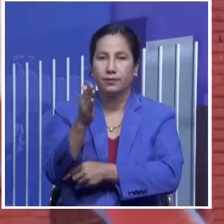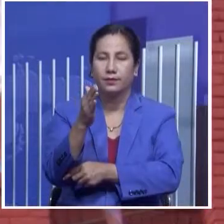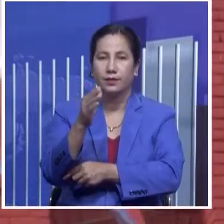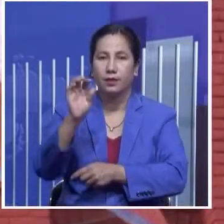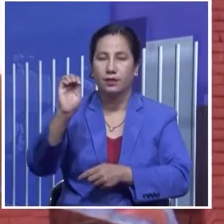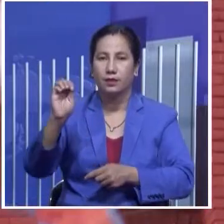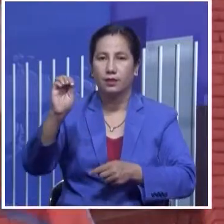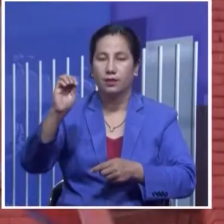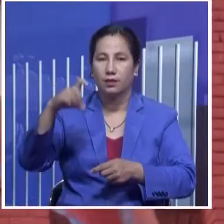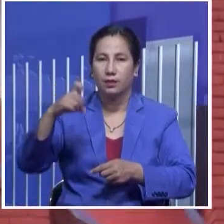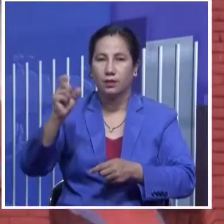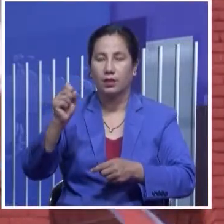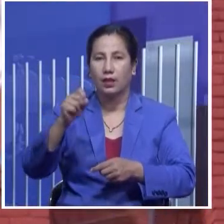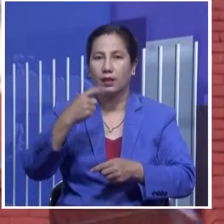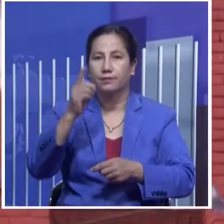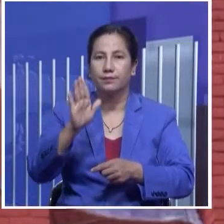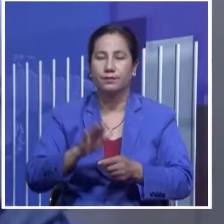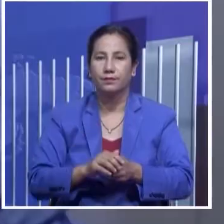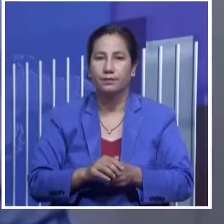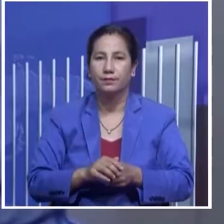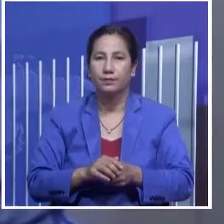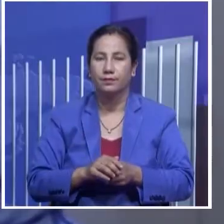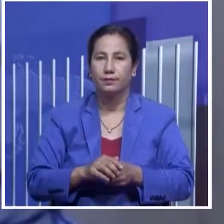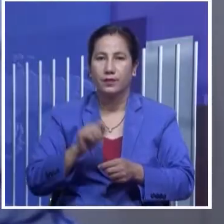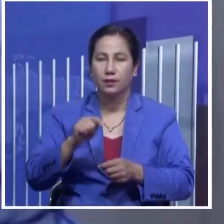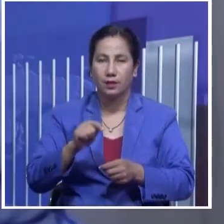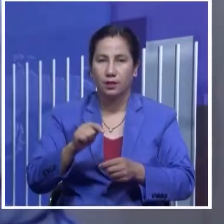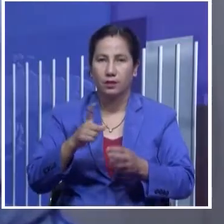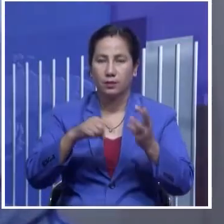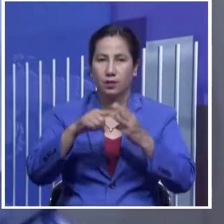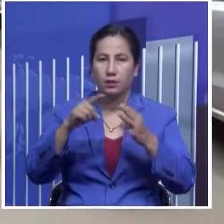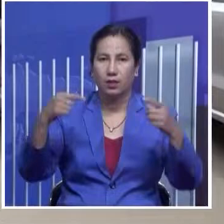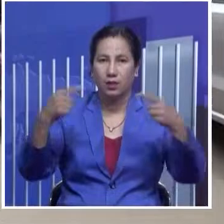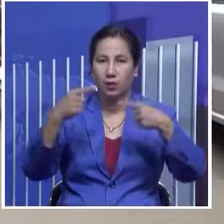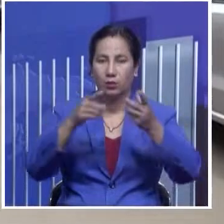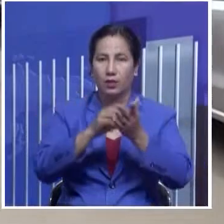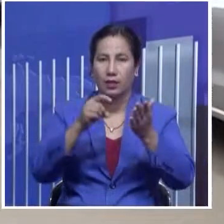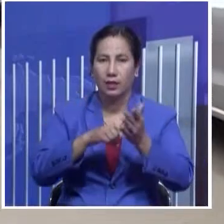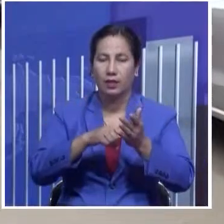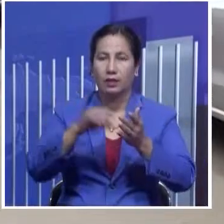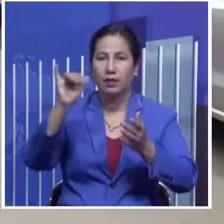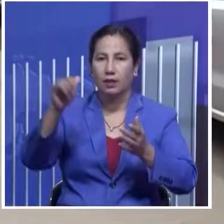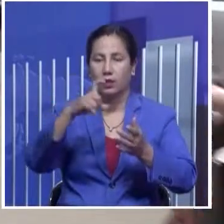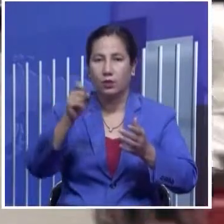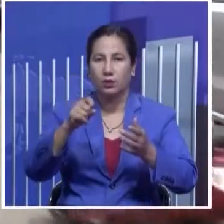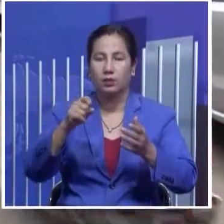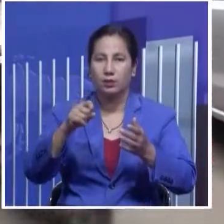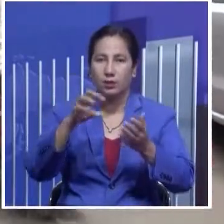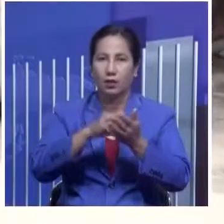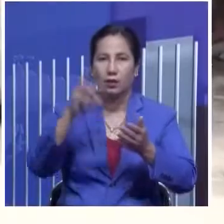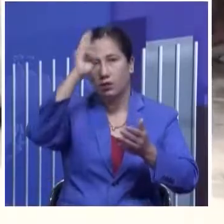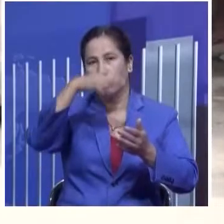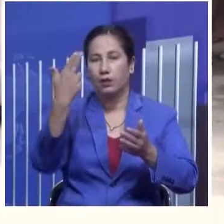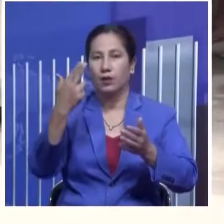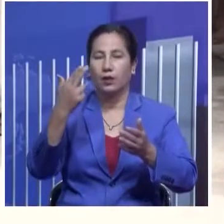संगीता कौशल मिश्रले जानकारी दिनुभएको छ। त्यसमध्ये एउटा नमूना केन्द्रीय डायग्नोस्टिक सेन्टर र अर्को